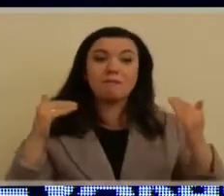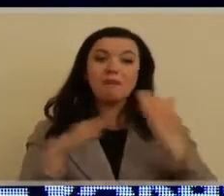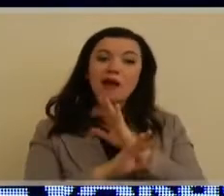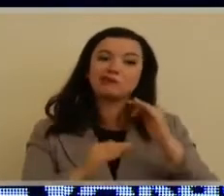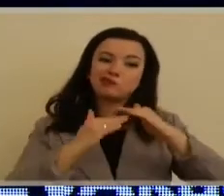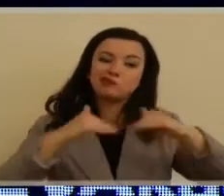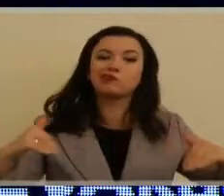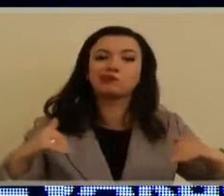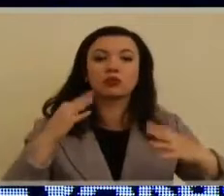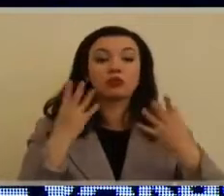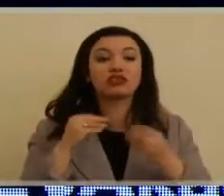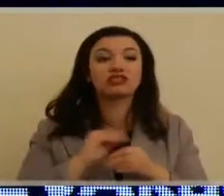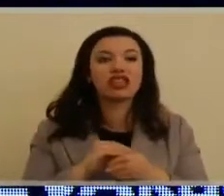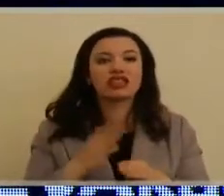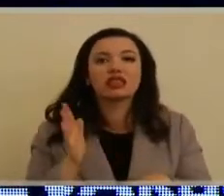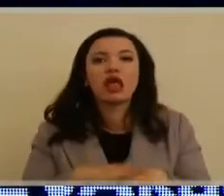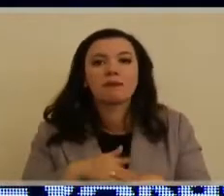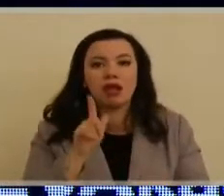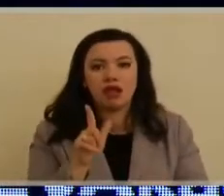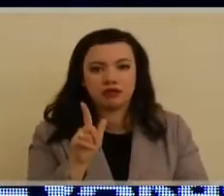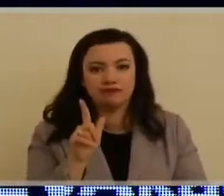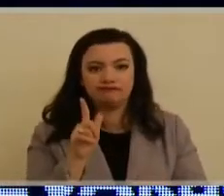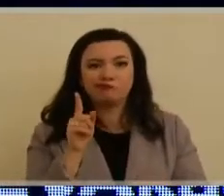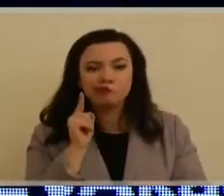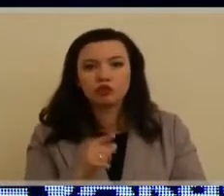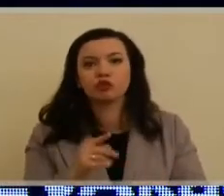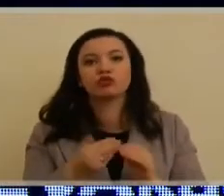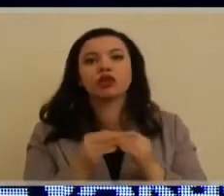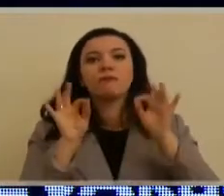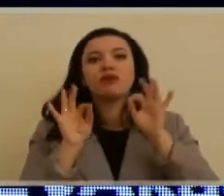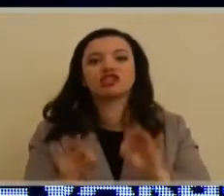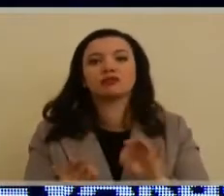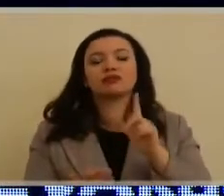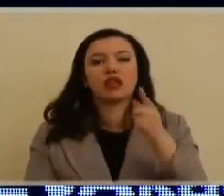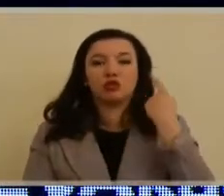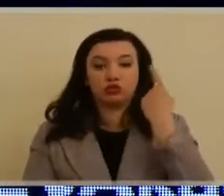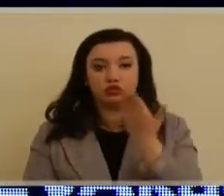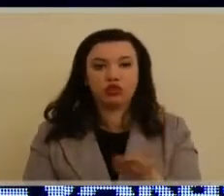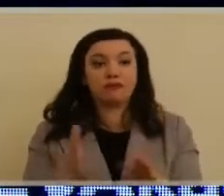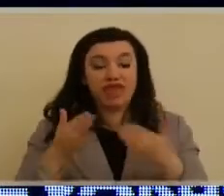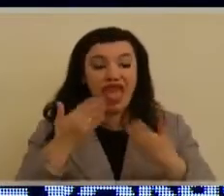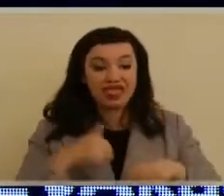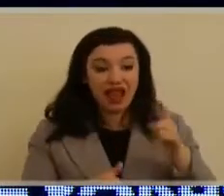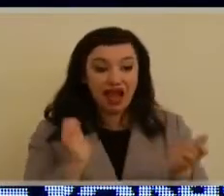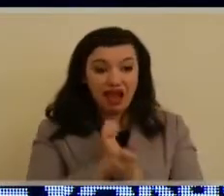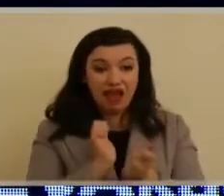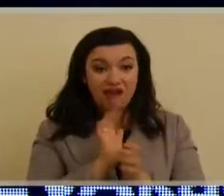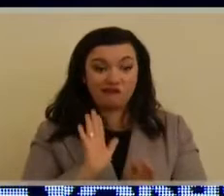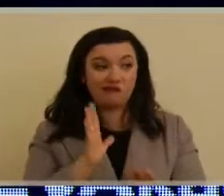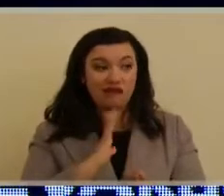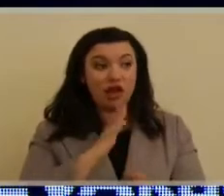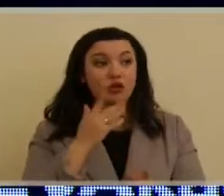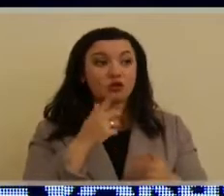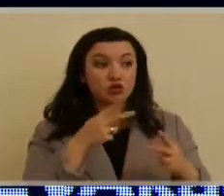hale getirebilmek için neler yapmalıyız? Bu sorudan başlamalıyız diye düşünüyorum. Engelliyi kendi sosyal